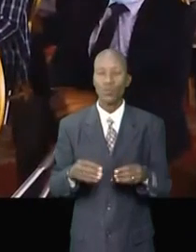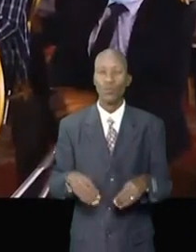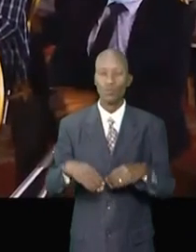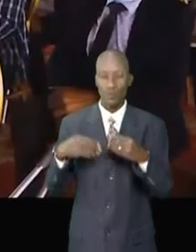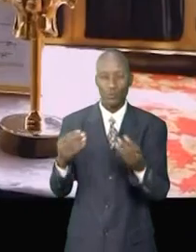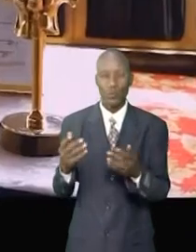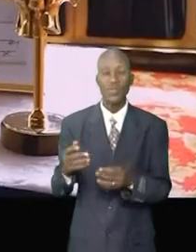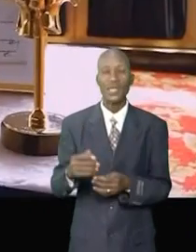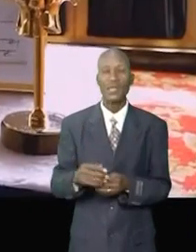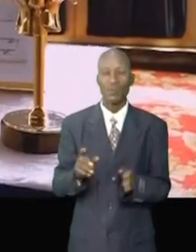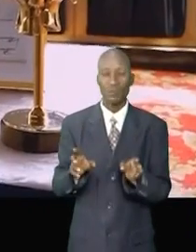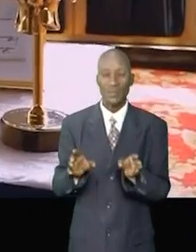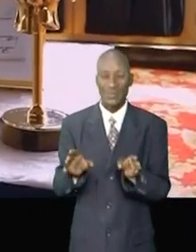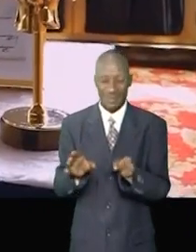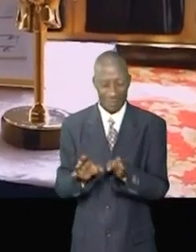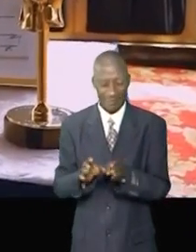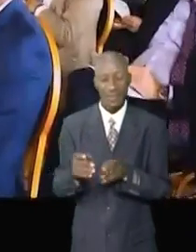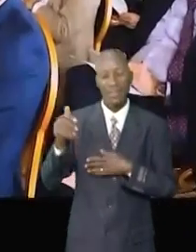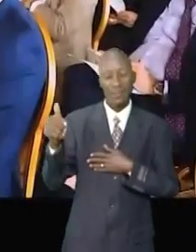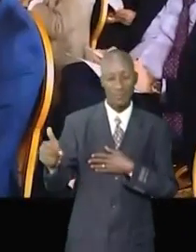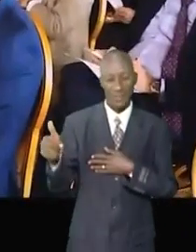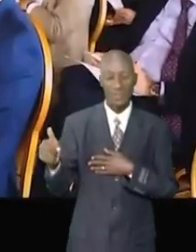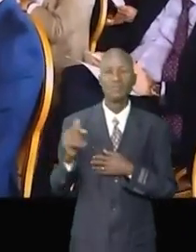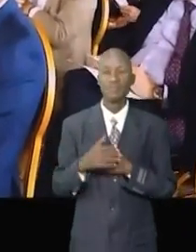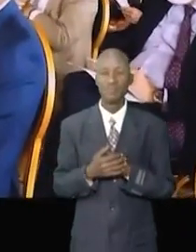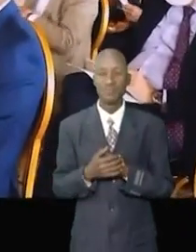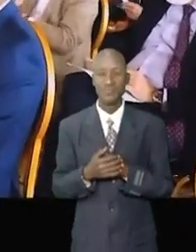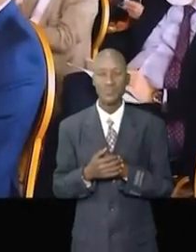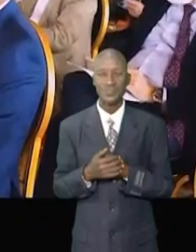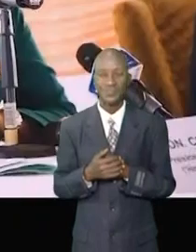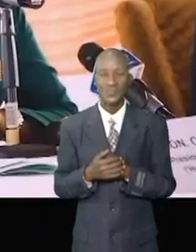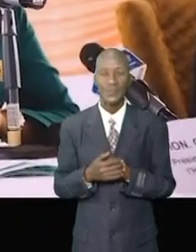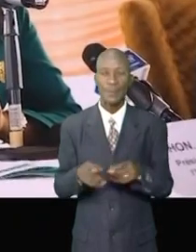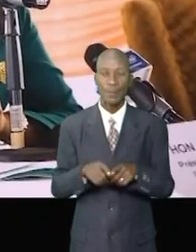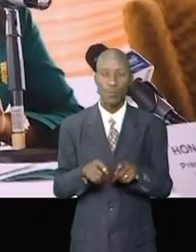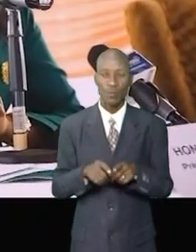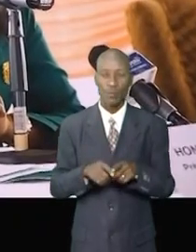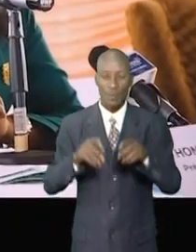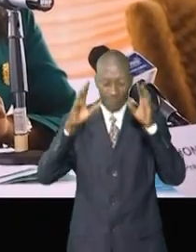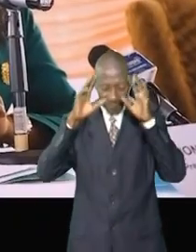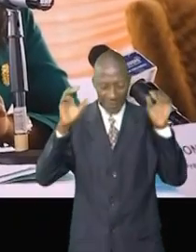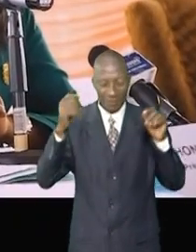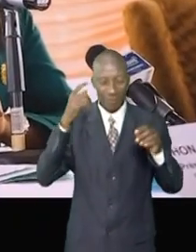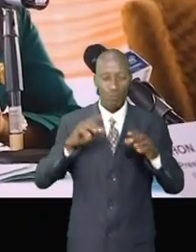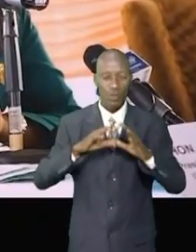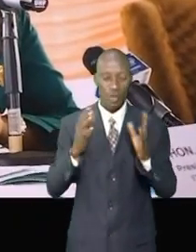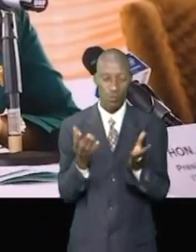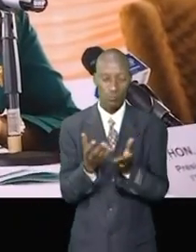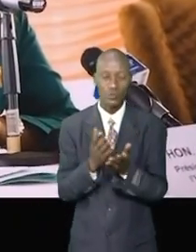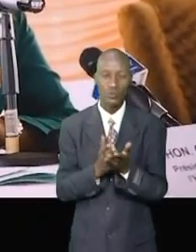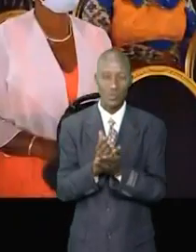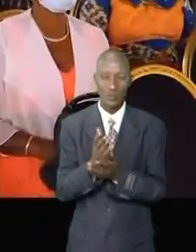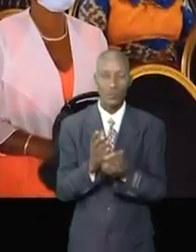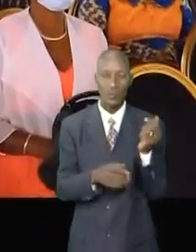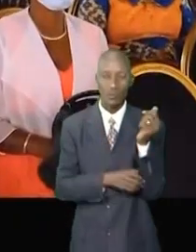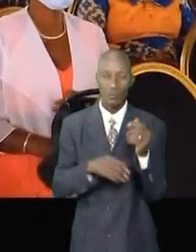mené pour la femme. Prenant la parole en sa qualité de présidente de la Commission de droits de l'homme de